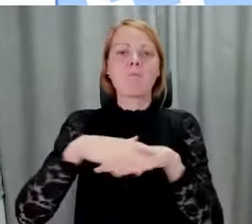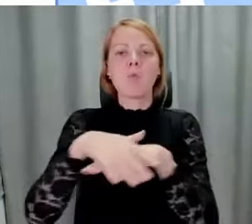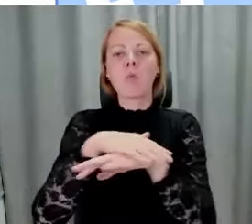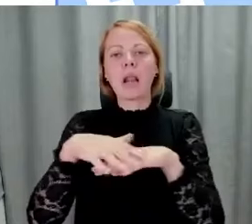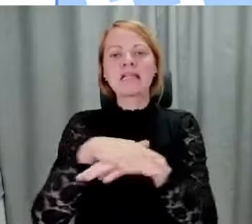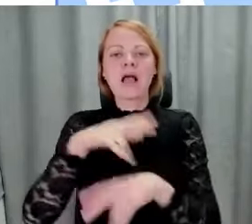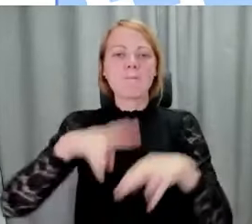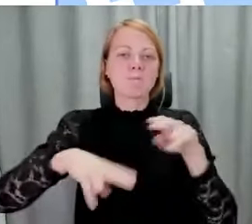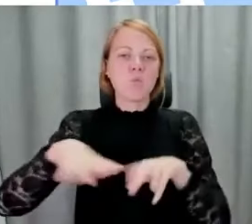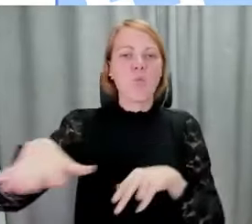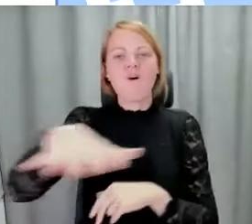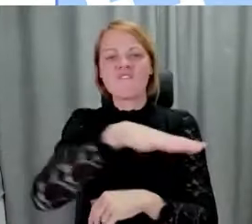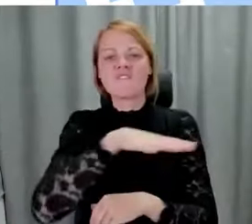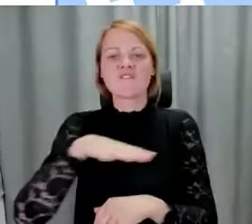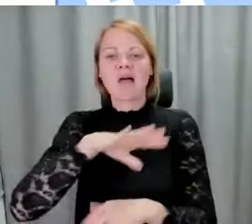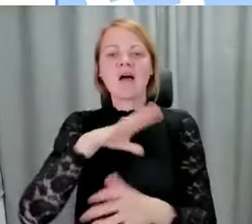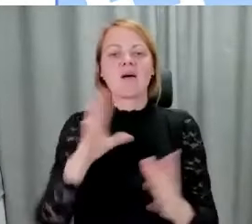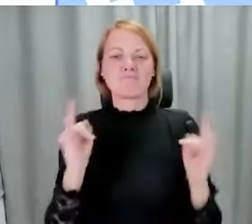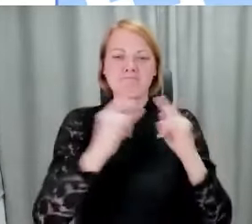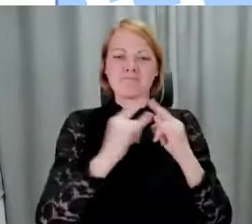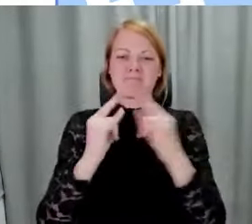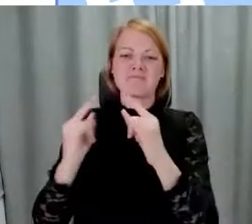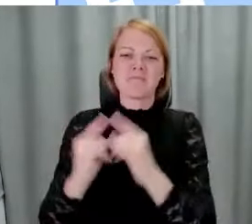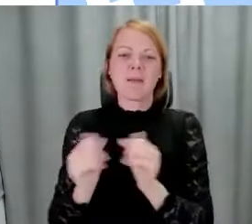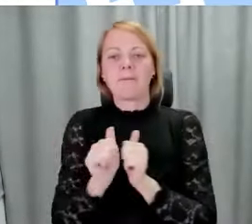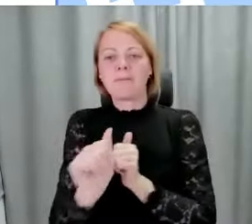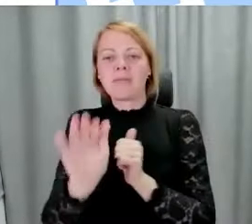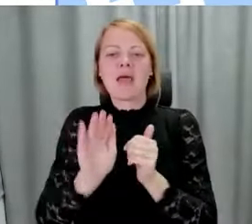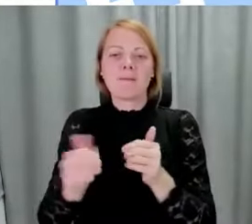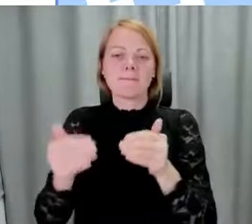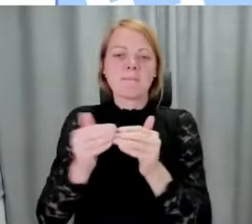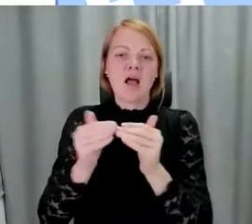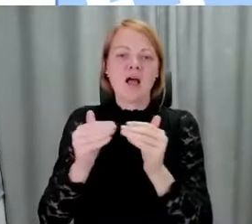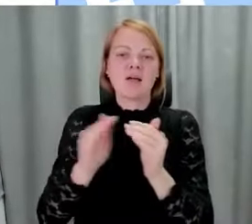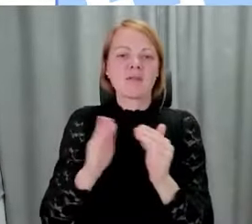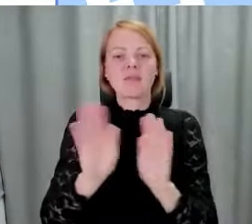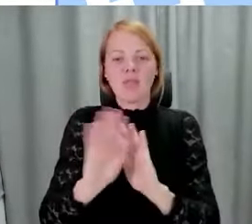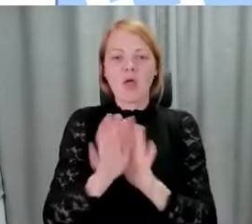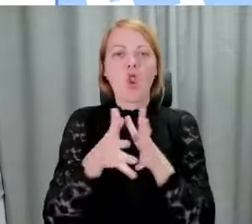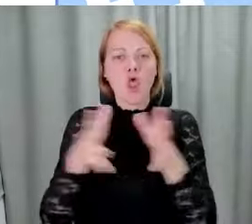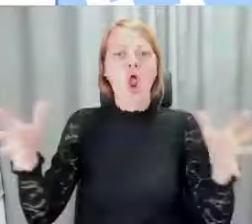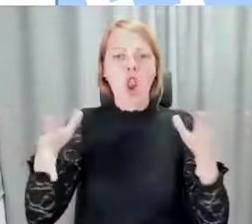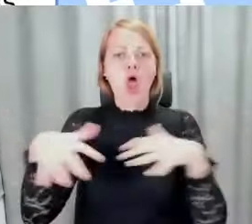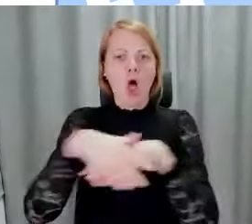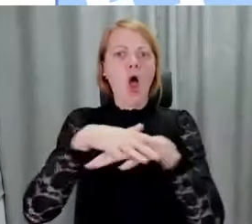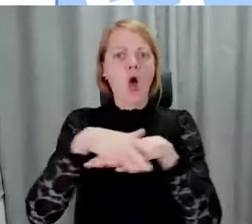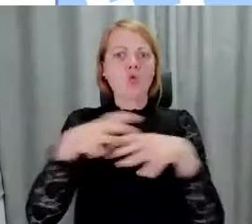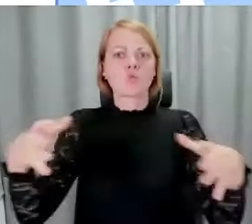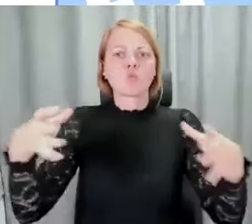protams, ne saurupmāju apbūvi, ne piemājas veikliņu, bet kaut ko krietni lielāku.